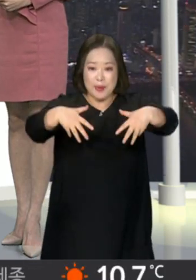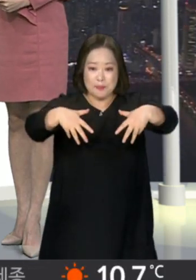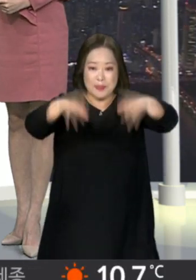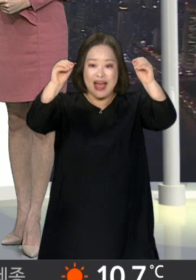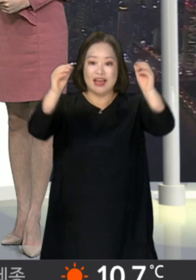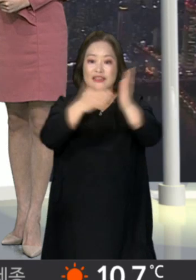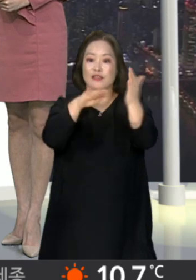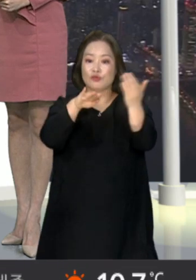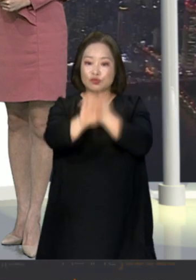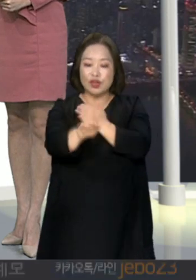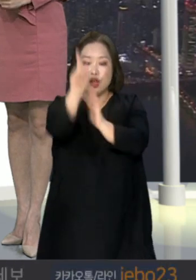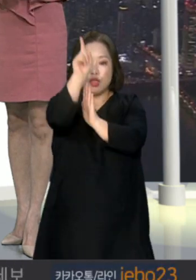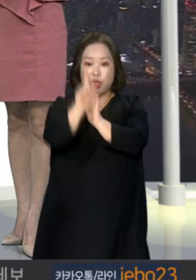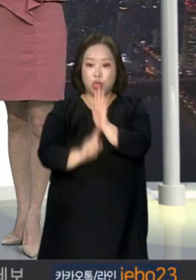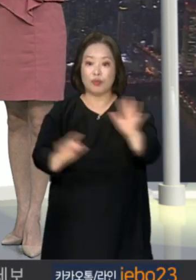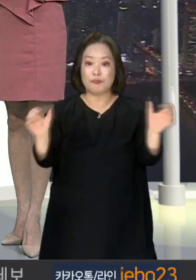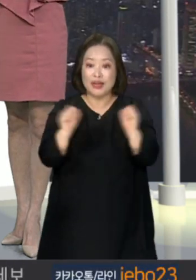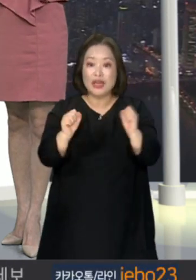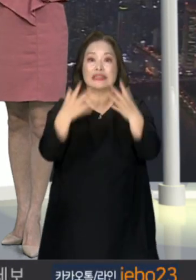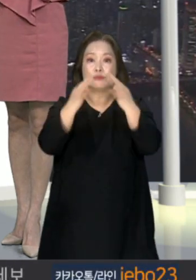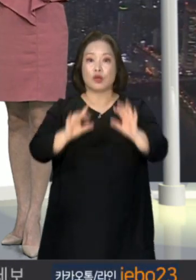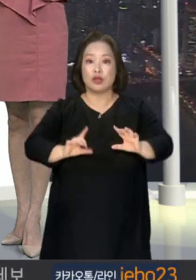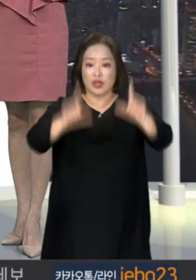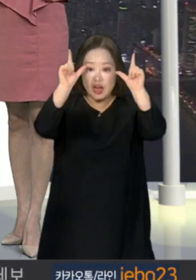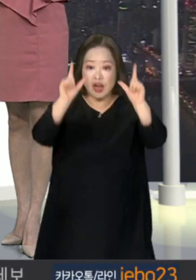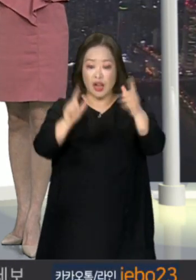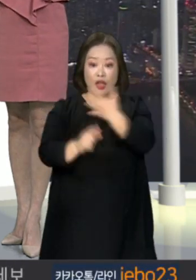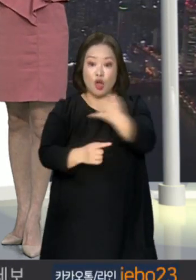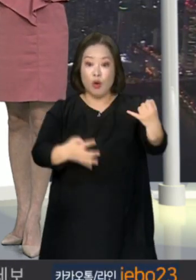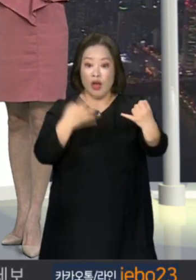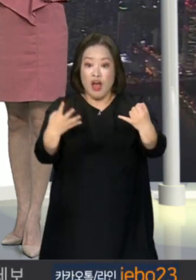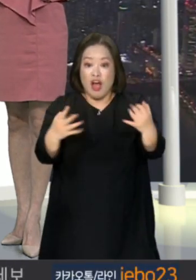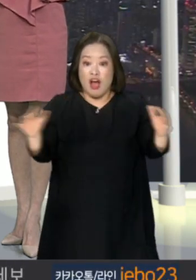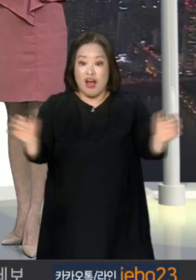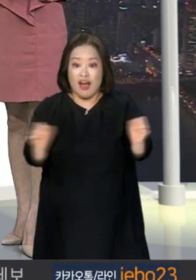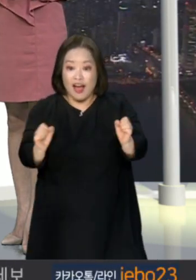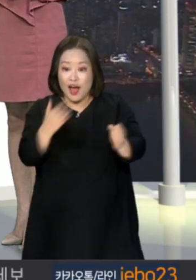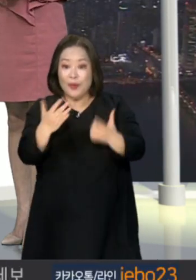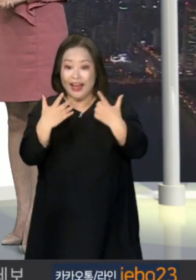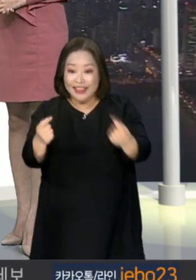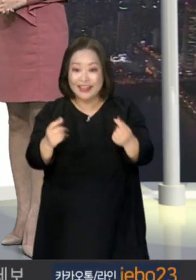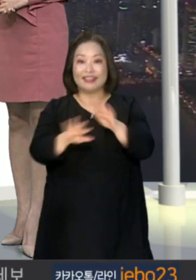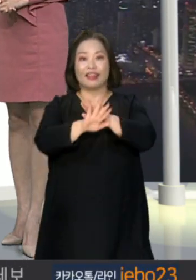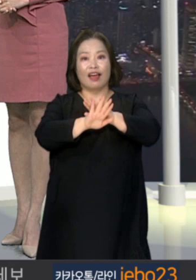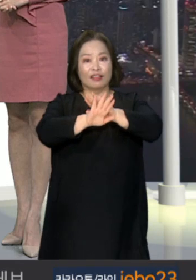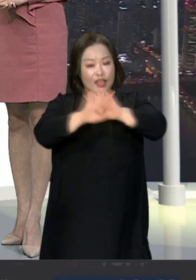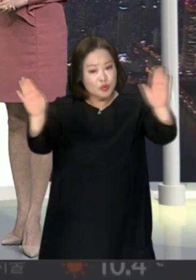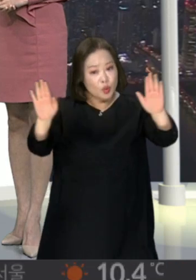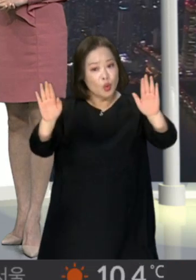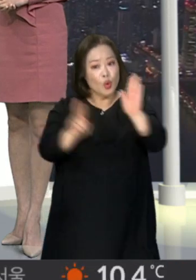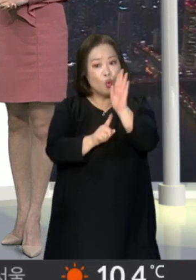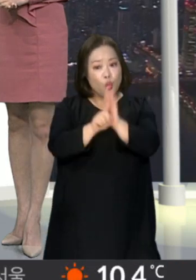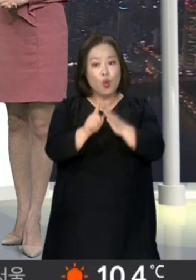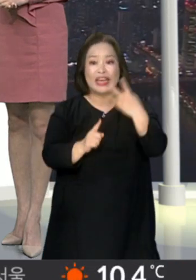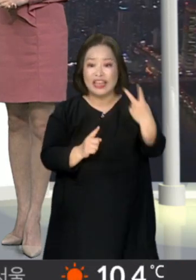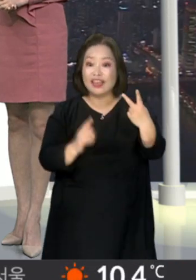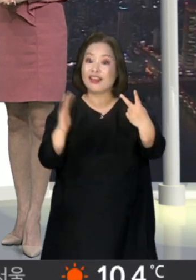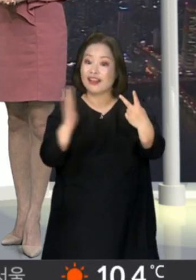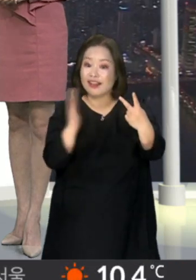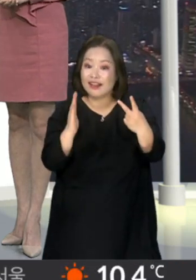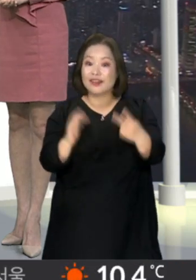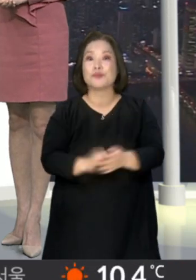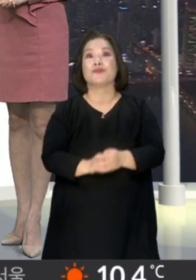강해지겠습니다. 금요일 서울 아침 기온이 영하 4도까지 뚝 떨어지겠고요. 한낮에도 2도 선에 머물면서 종일